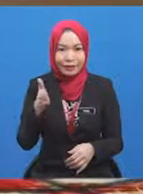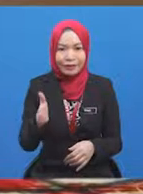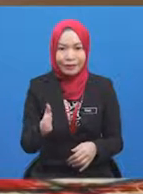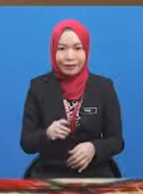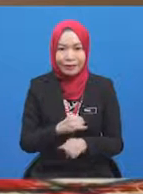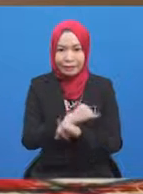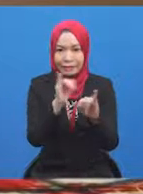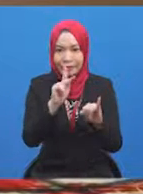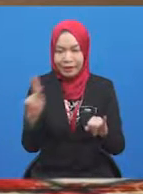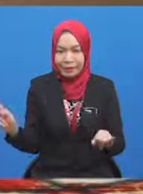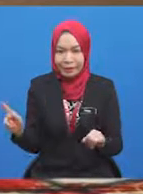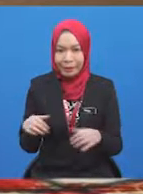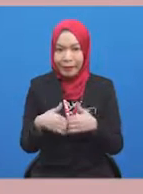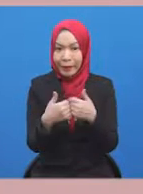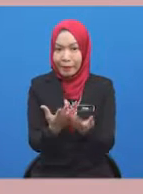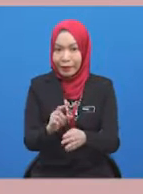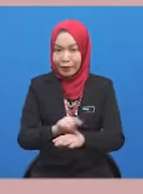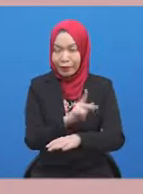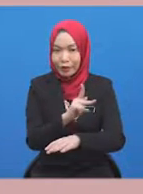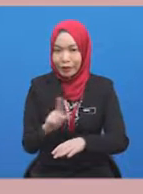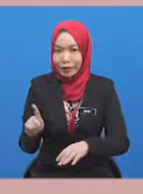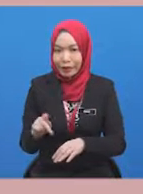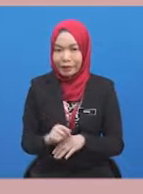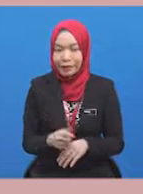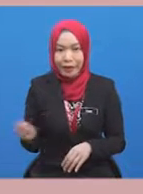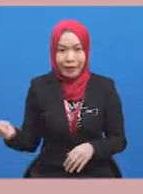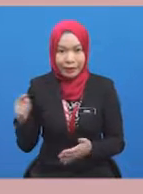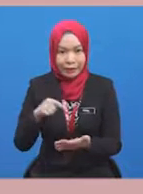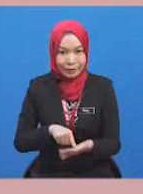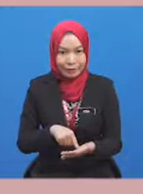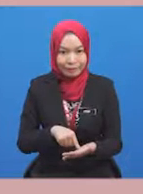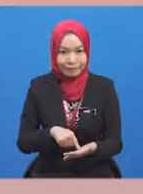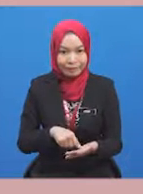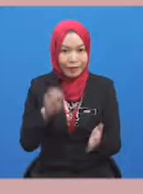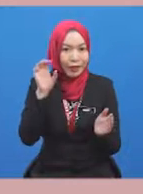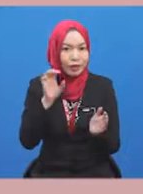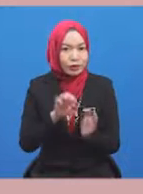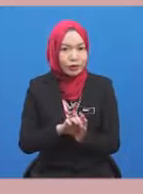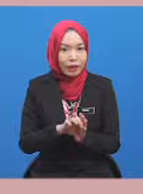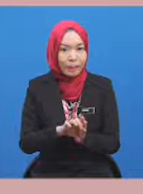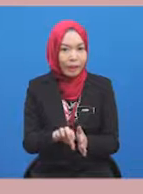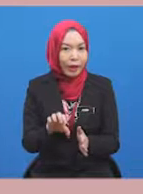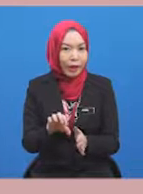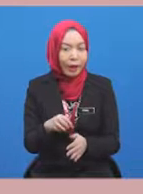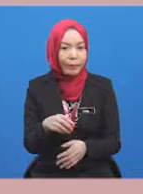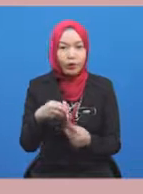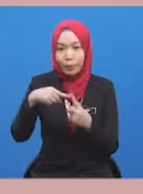penggunaan eyedropper tool ini. Contoh, objek A ialah pisang. Sudah tentunya